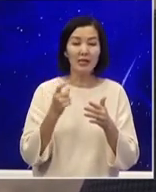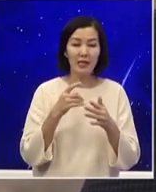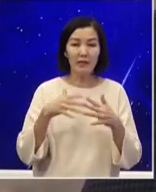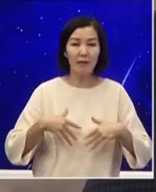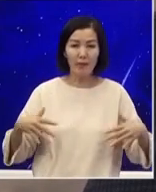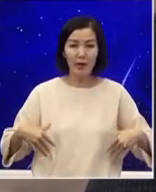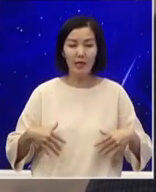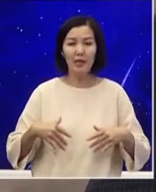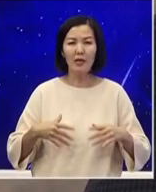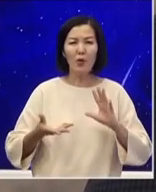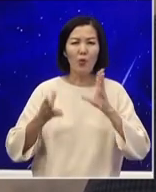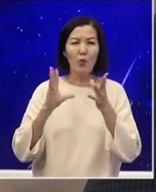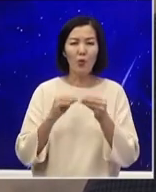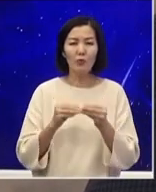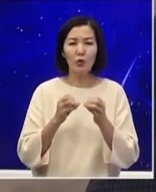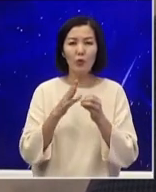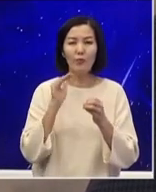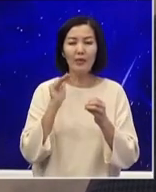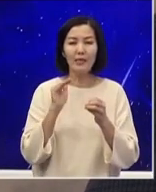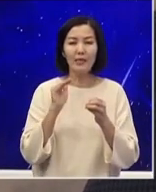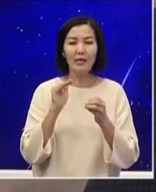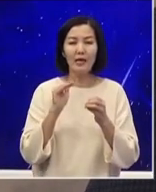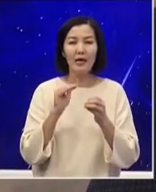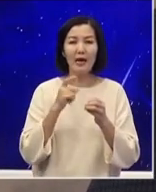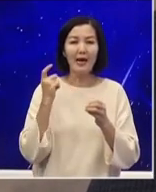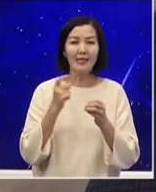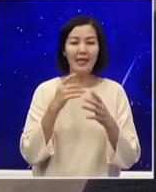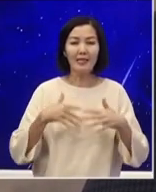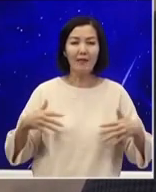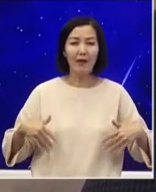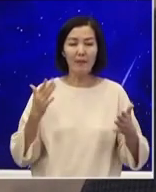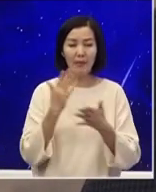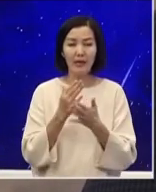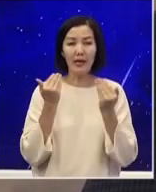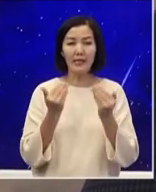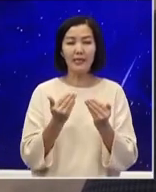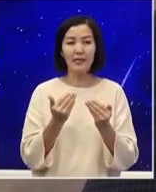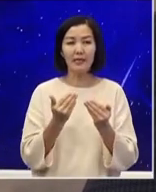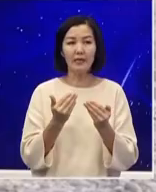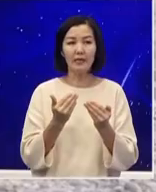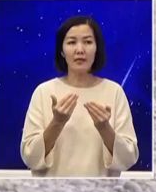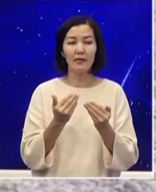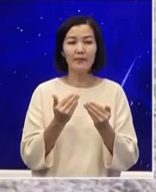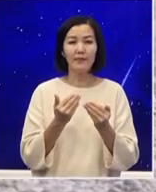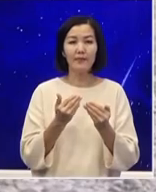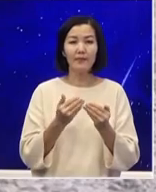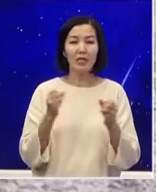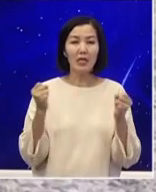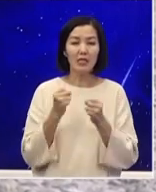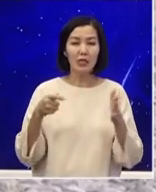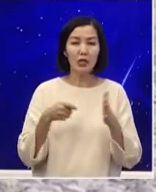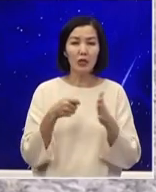Округте ірілі, ұсақты 15 мал шаруашылығы бар. Қазіргі таңда қыстық жем шөптерін даярлап болып